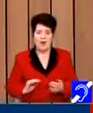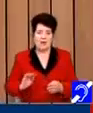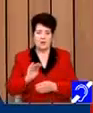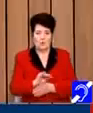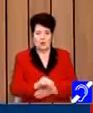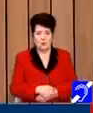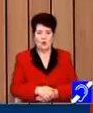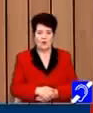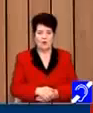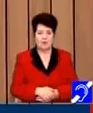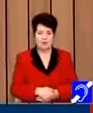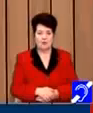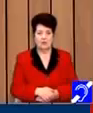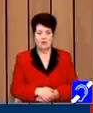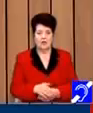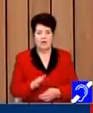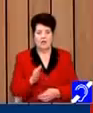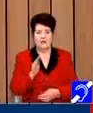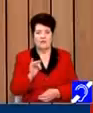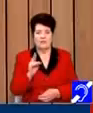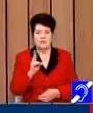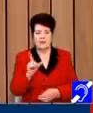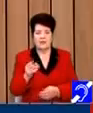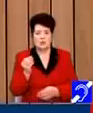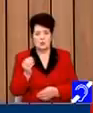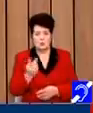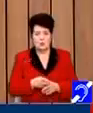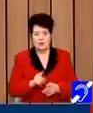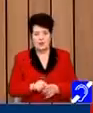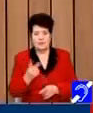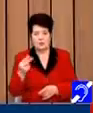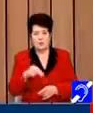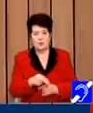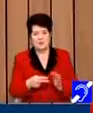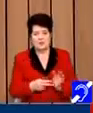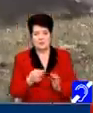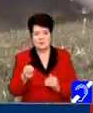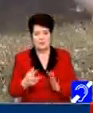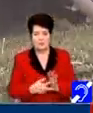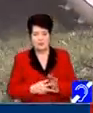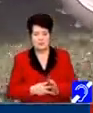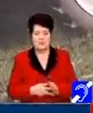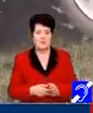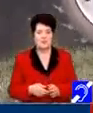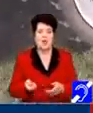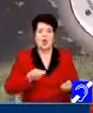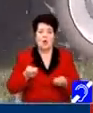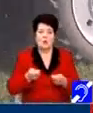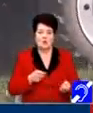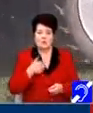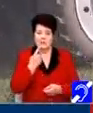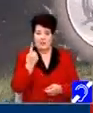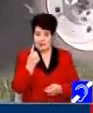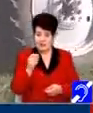adăugător. Văzut că sumele este o să fie alocate pe 2017 și 2018. Autoritățile dau asigurări că de